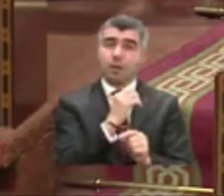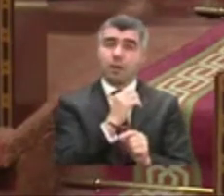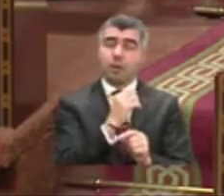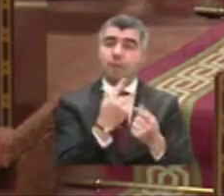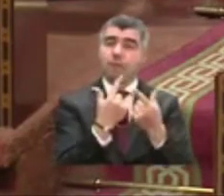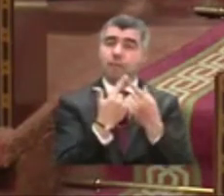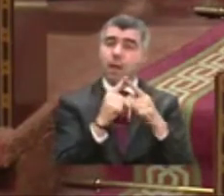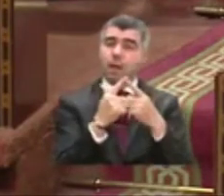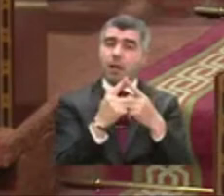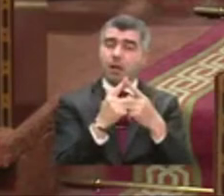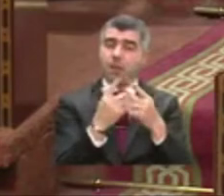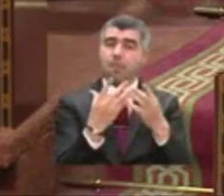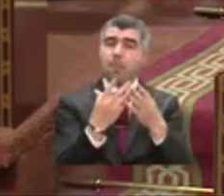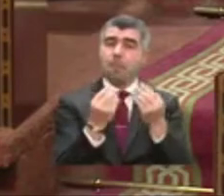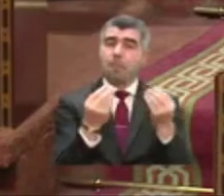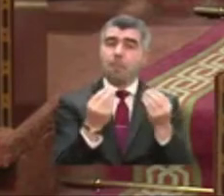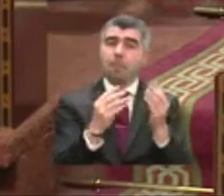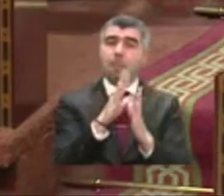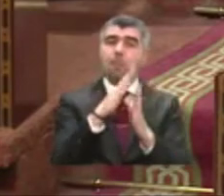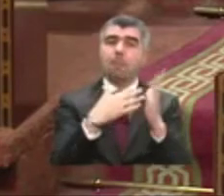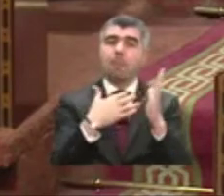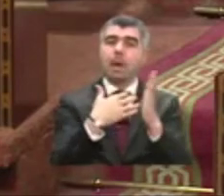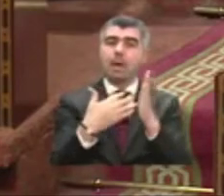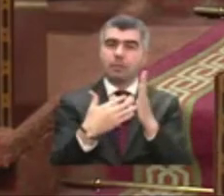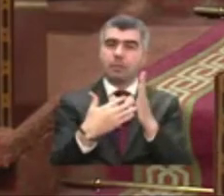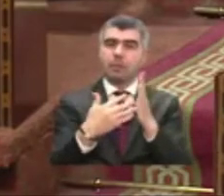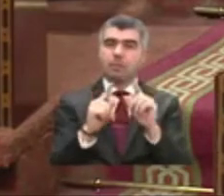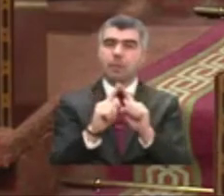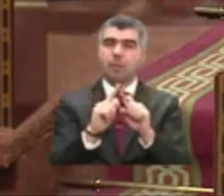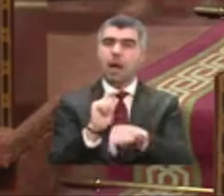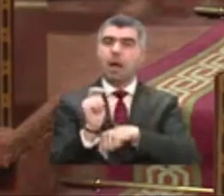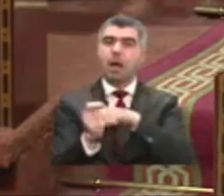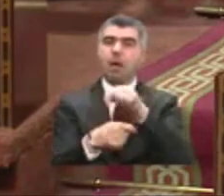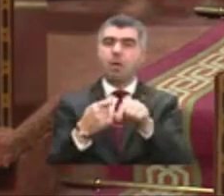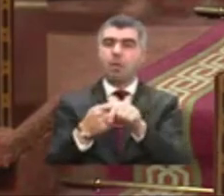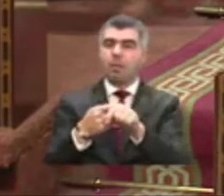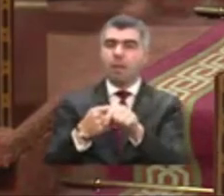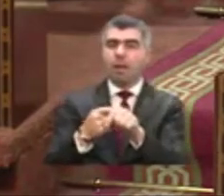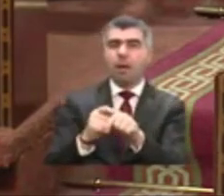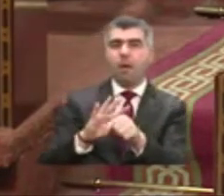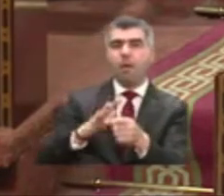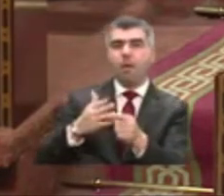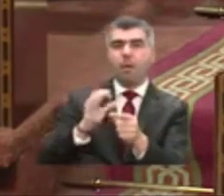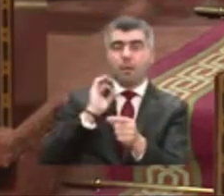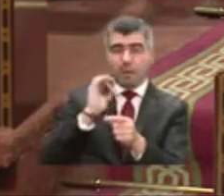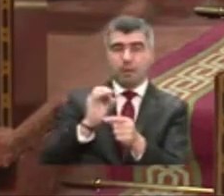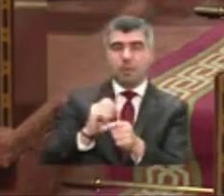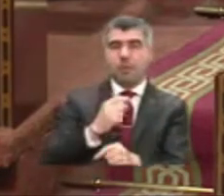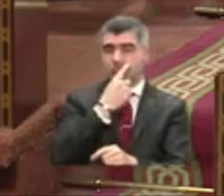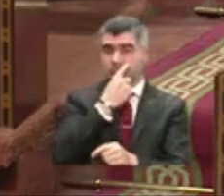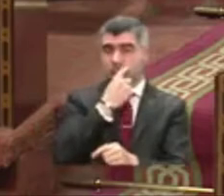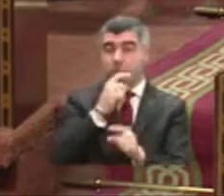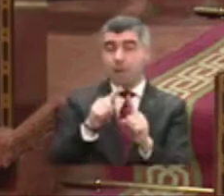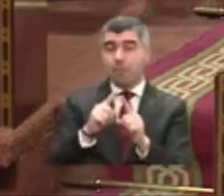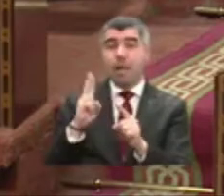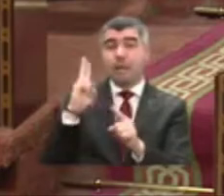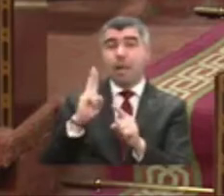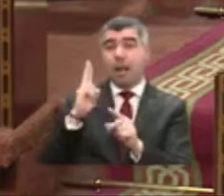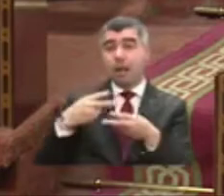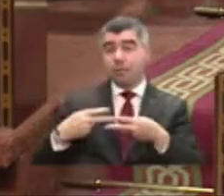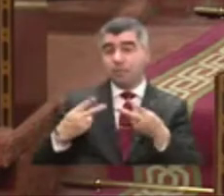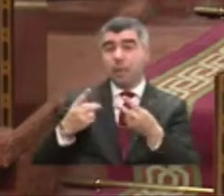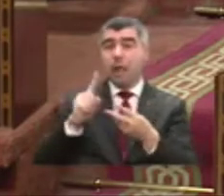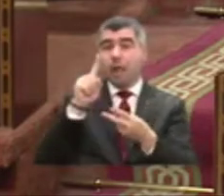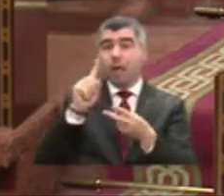من البرامج لفك العزلة على العالم القروي. يمكننا نقول وهذا الأمر انطلق ابتداء من 95، كان